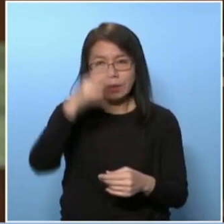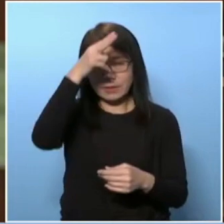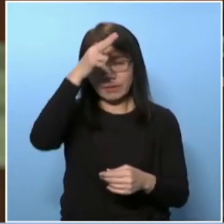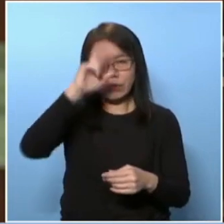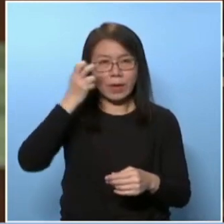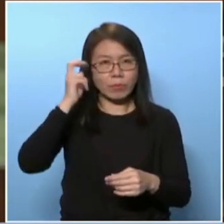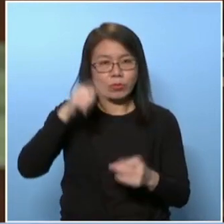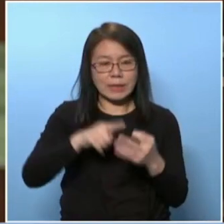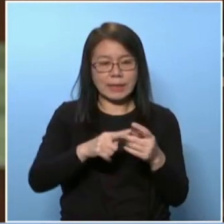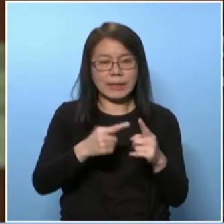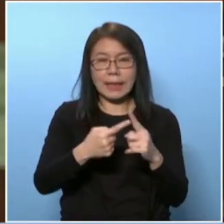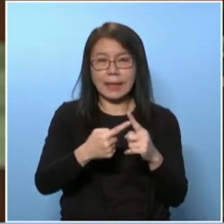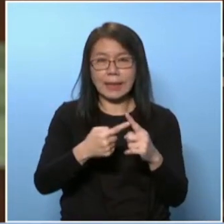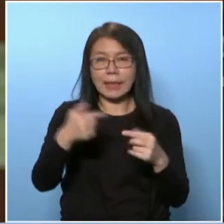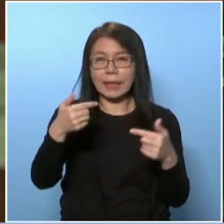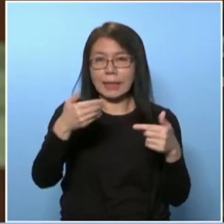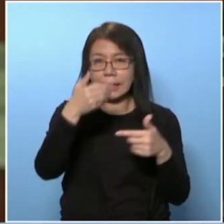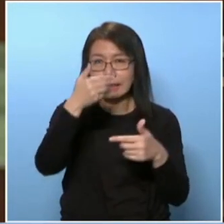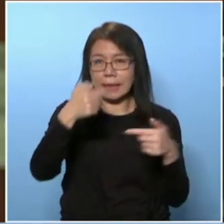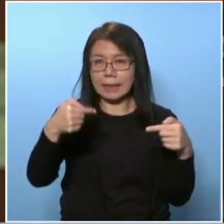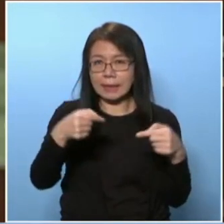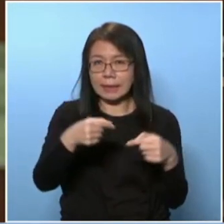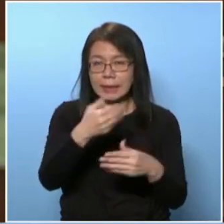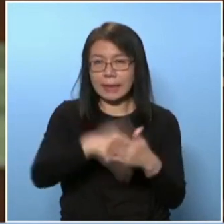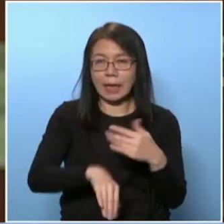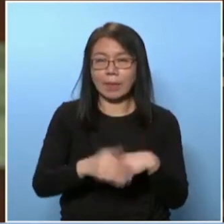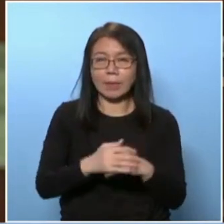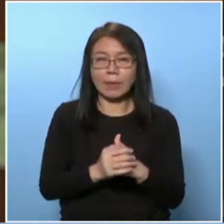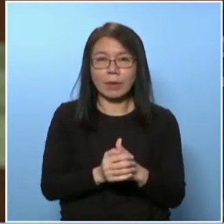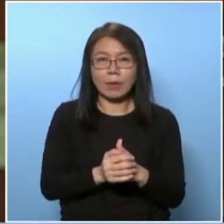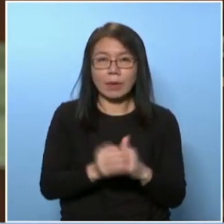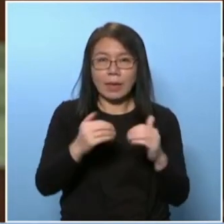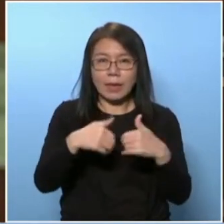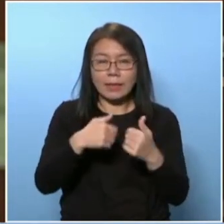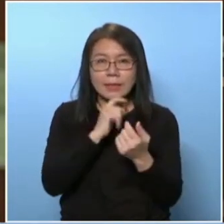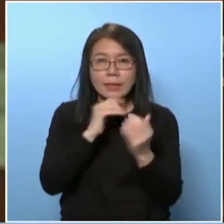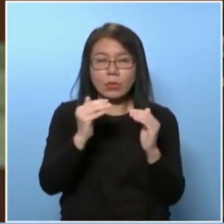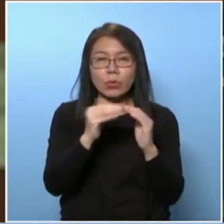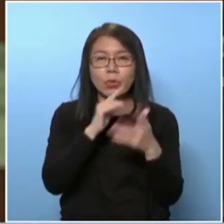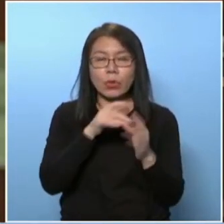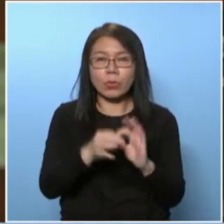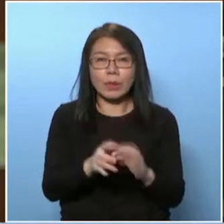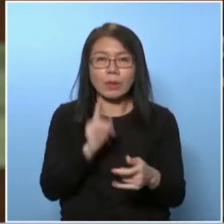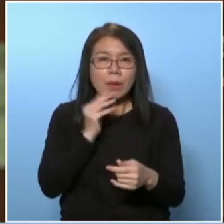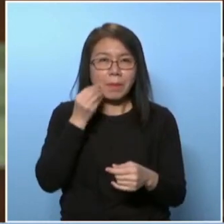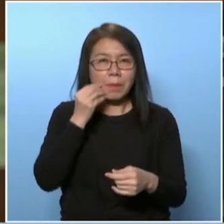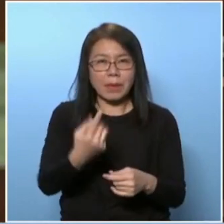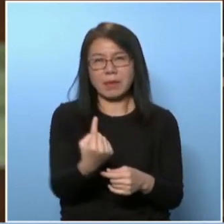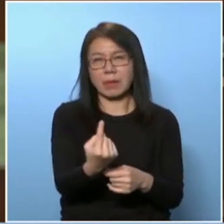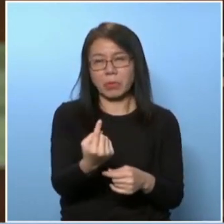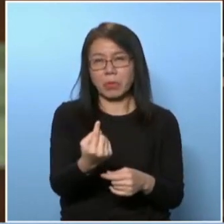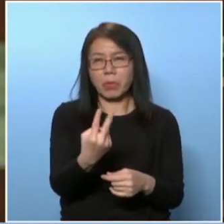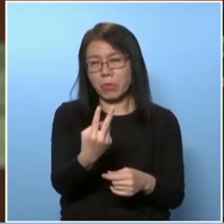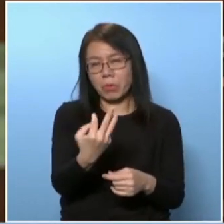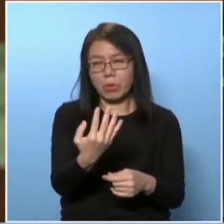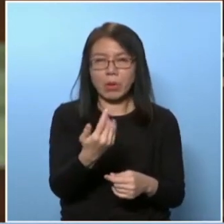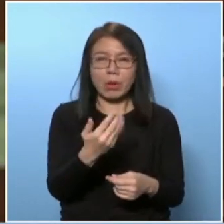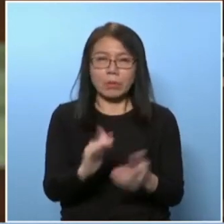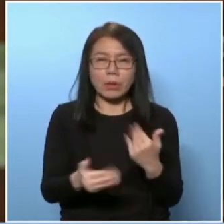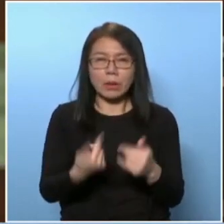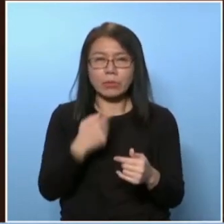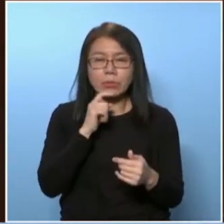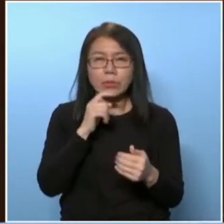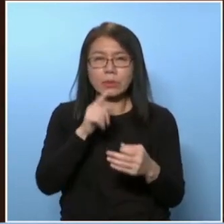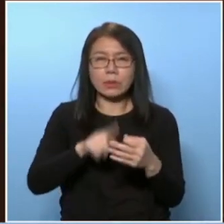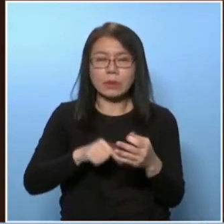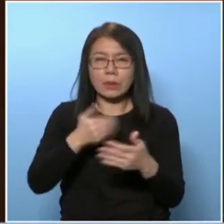這個豁免名單？至少領事啊，最多咪一個領事俾佢兩三個 quota， 唔係十幾廿個啊嘛，會唔會呢？ 田